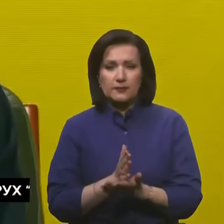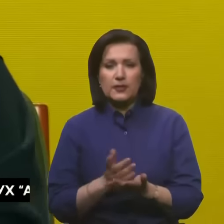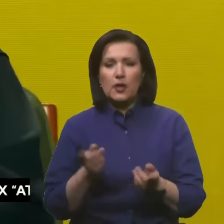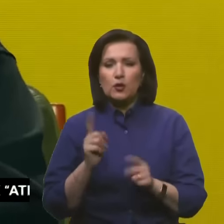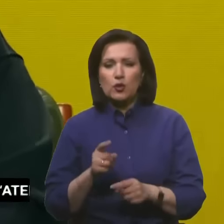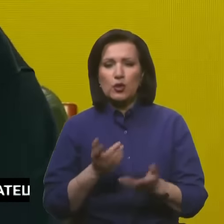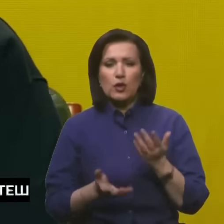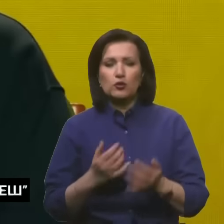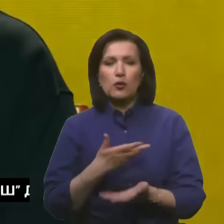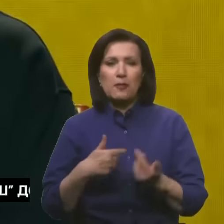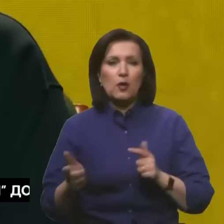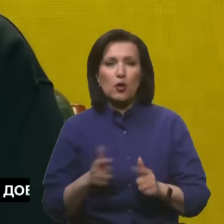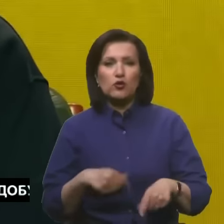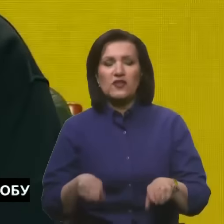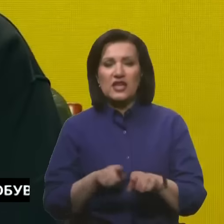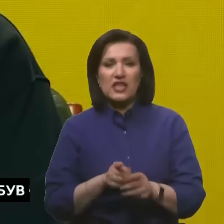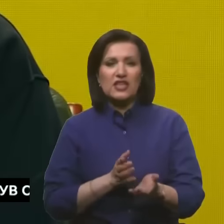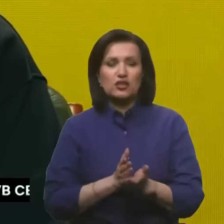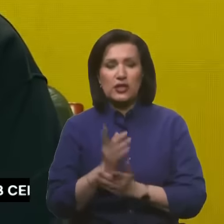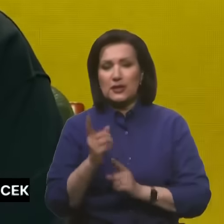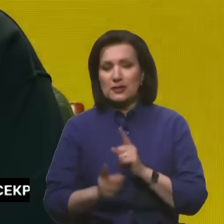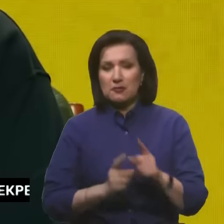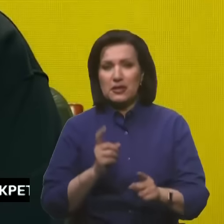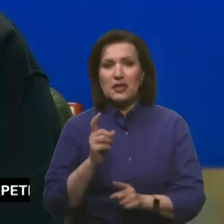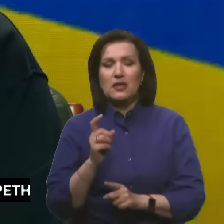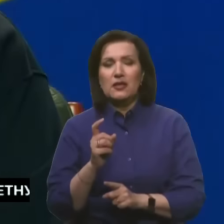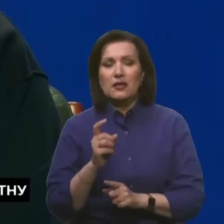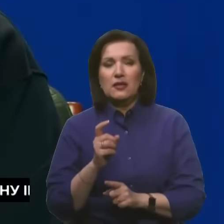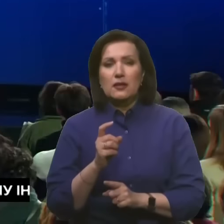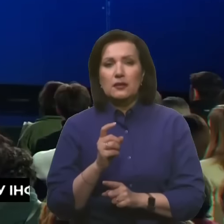Тому, якщо ми готові на такі шляхи зміни нашого